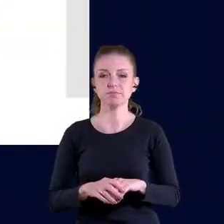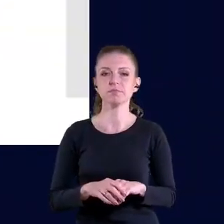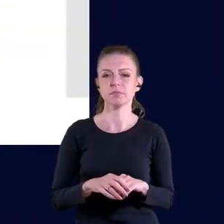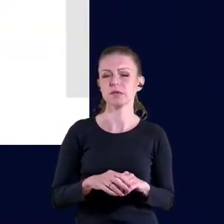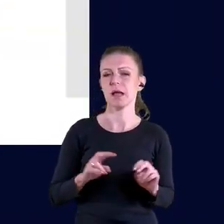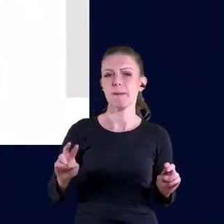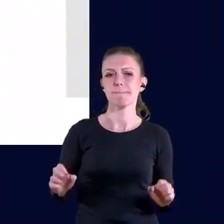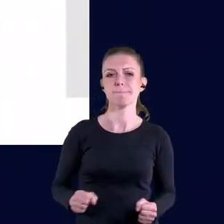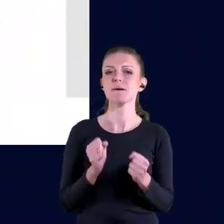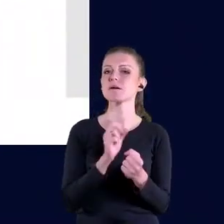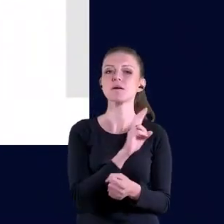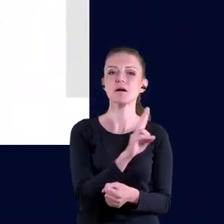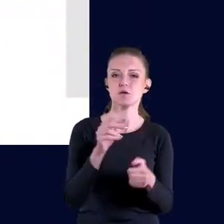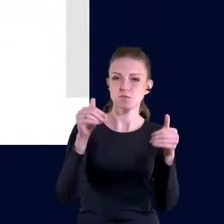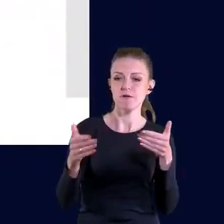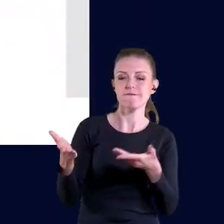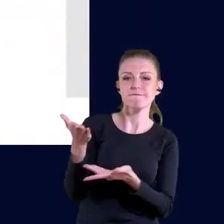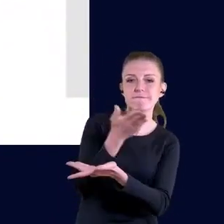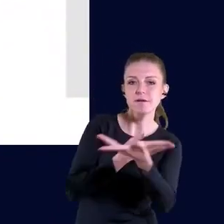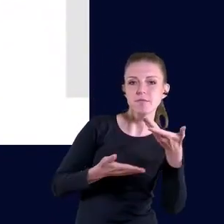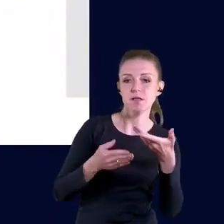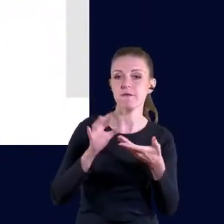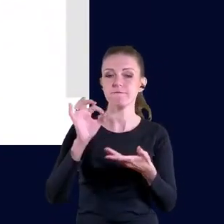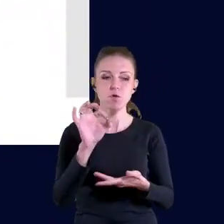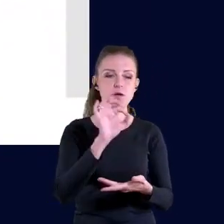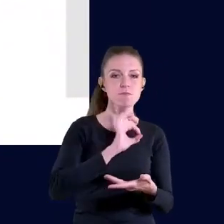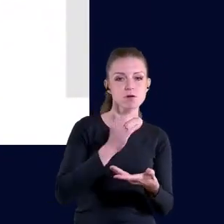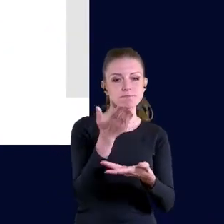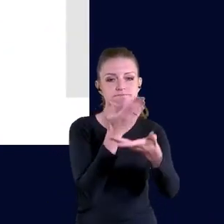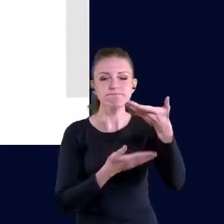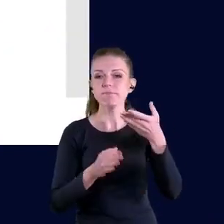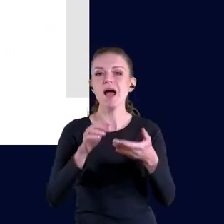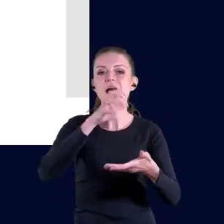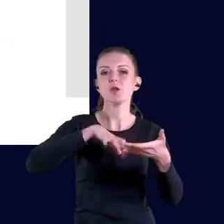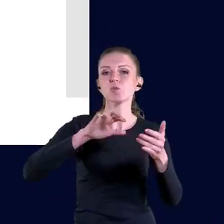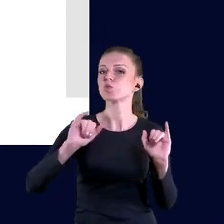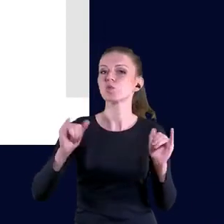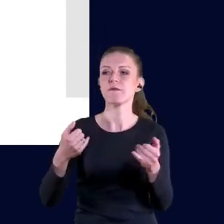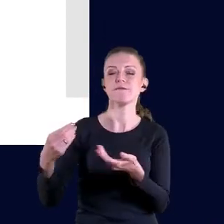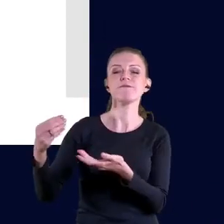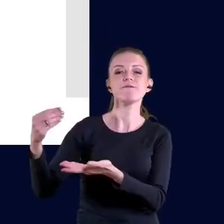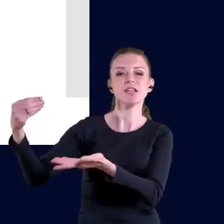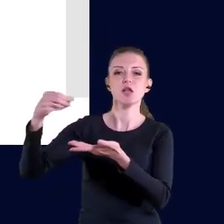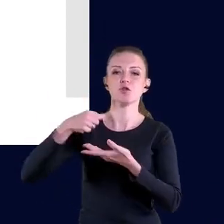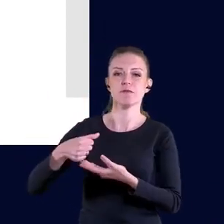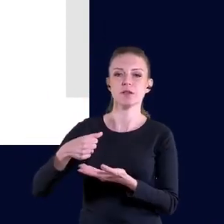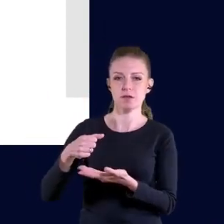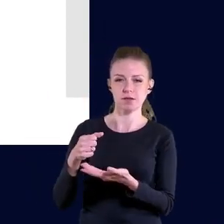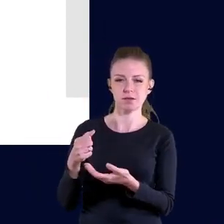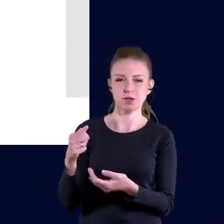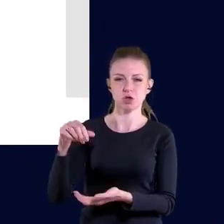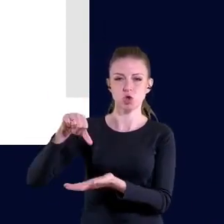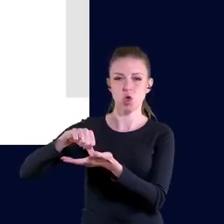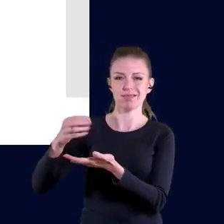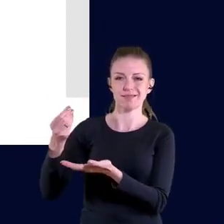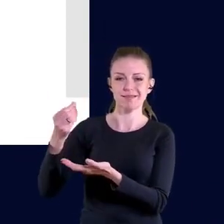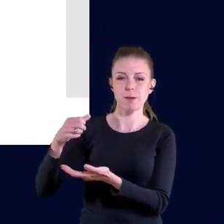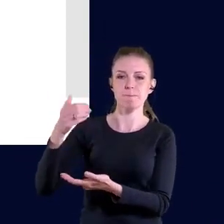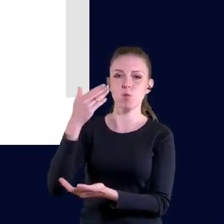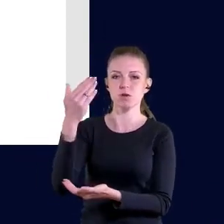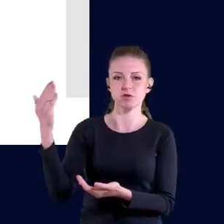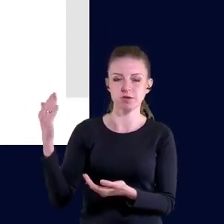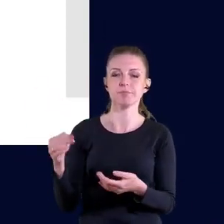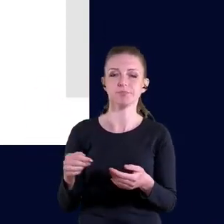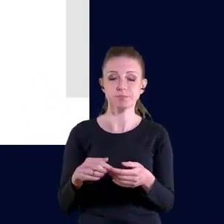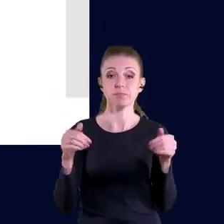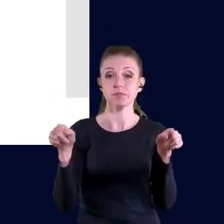mogli wzajemnie wymieniać mogli czytać artykuły finansowane ze środków publicznych jest także mowa o stworzeniu